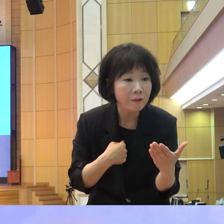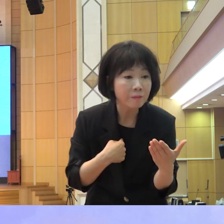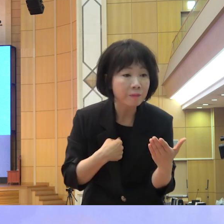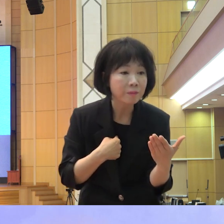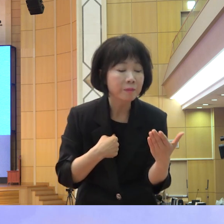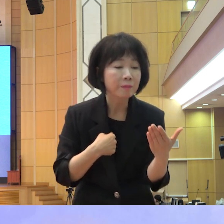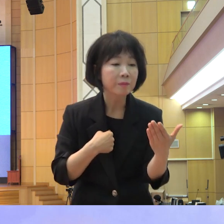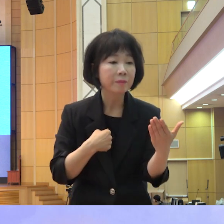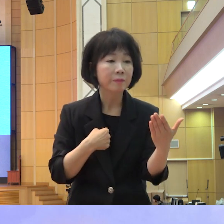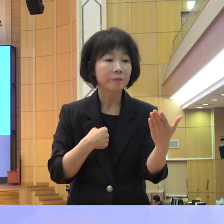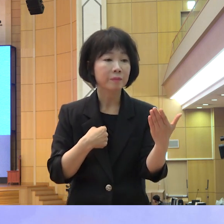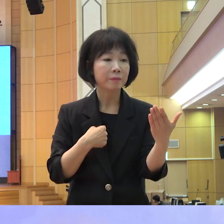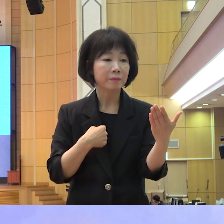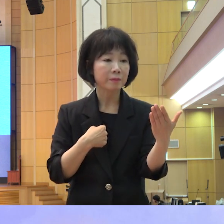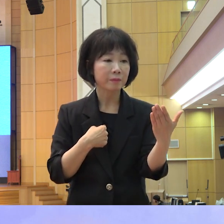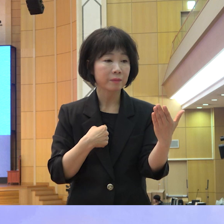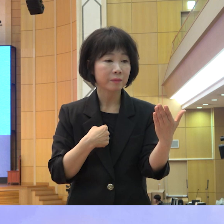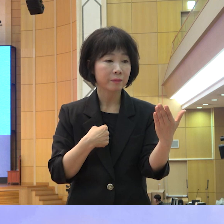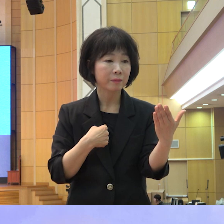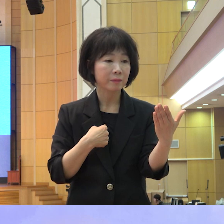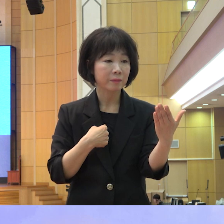같이 한번 읽어볼까요? 시작!